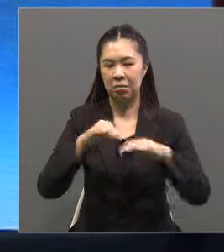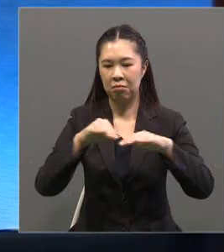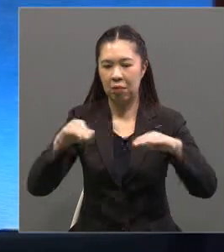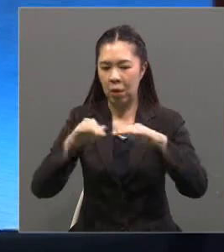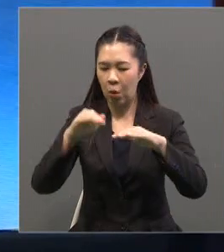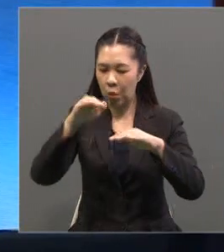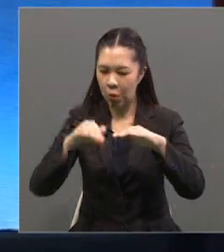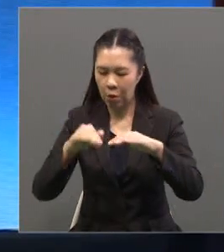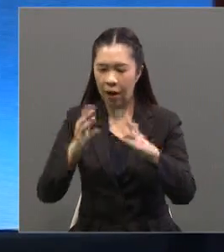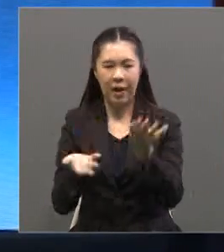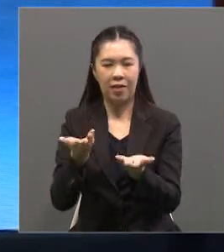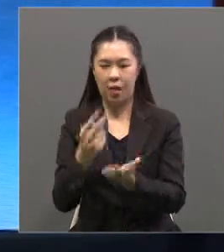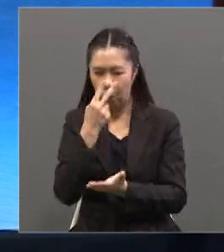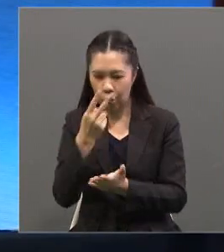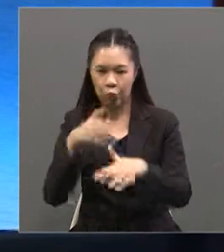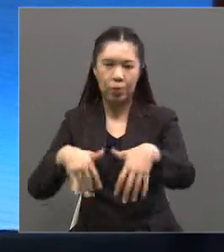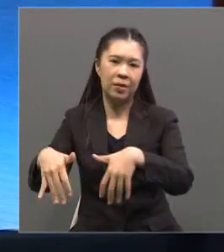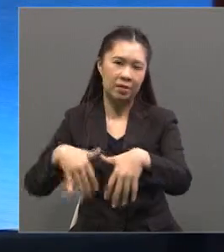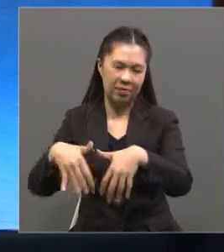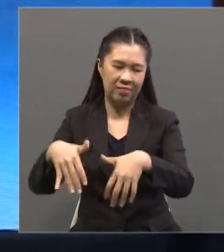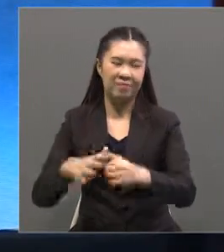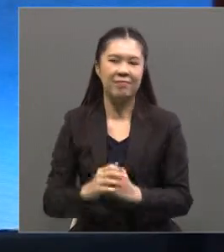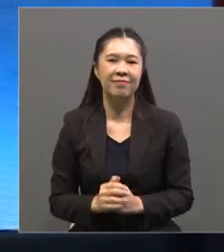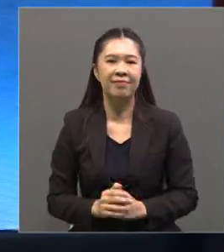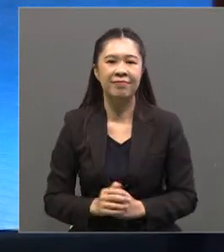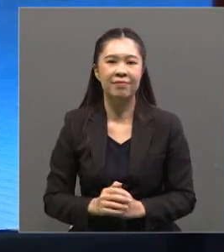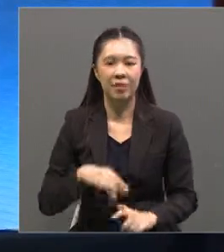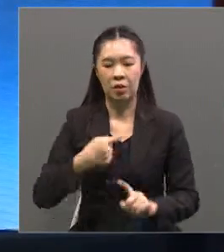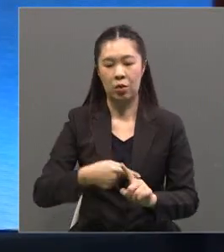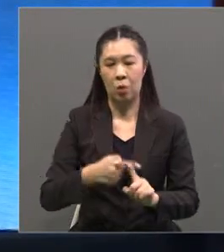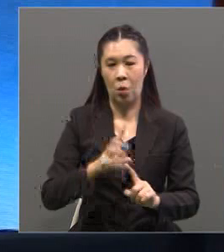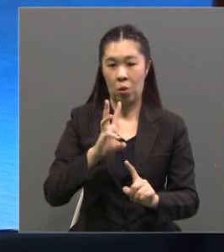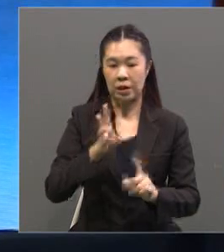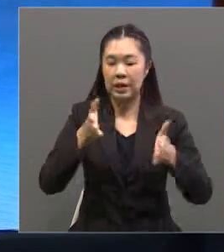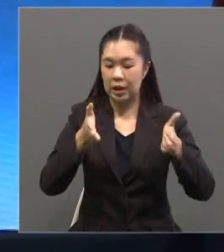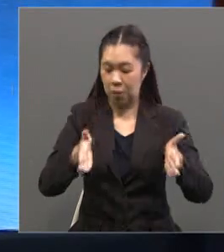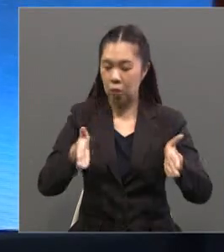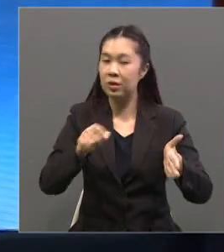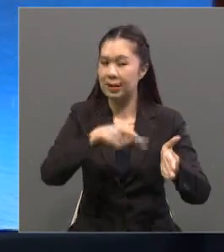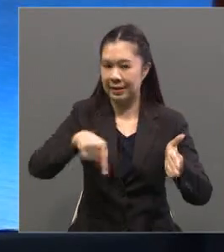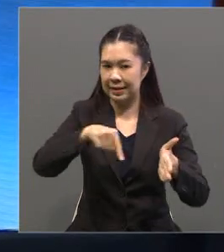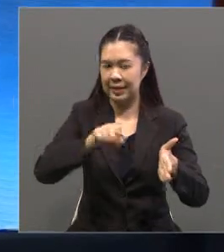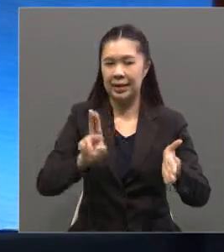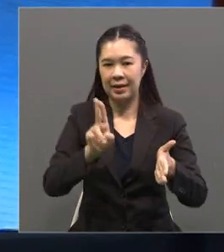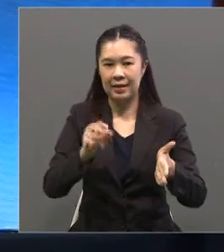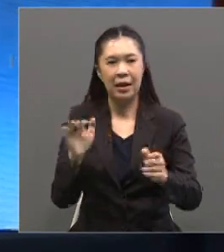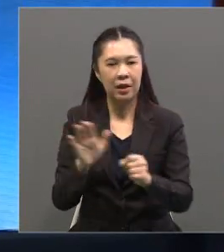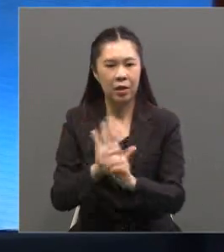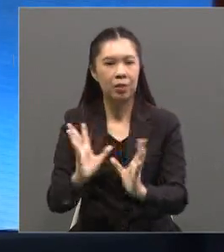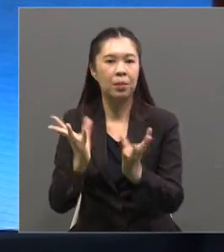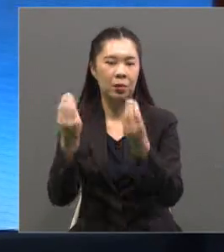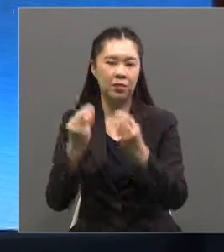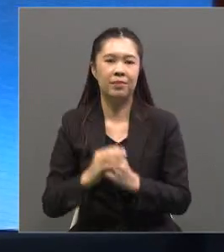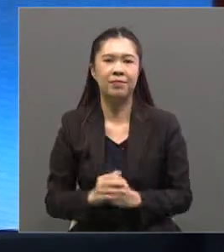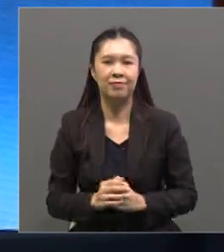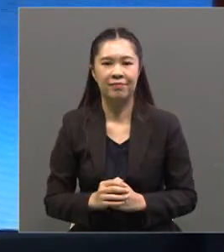เป็นวันทายเป็นหนเดียวเป็นปีเดียวนะครับ ก็เวลาชัดเจน6เดือนต้องใช้ให้หมด ครับซึ่งตรงนี้เราลดรายจ่ายเราเพิ่มรายได้ระยะสั้น